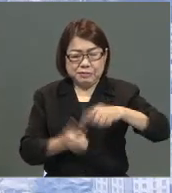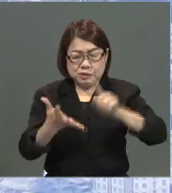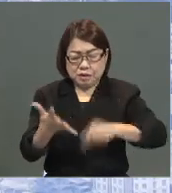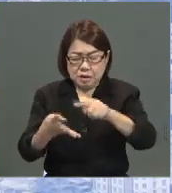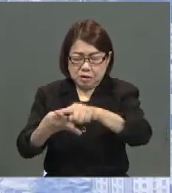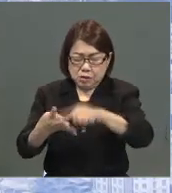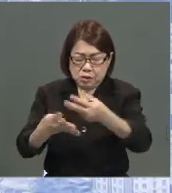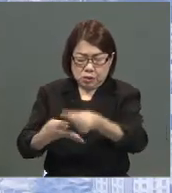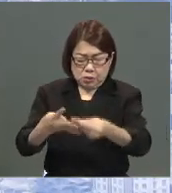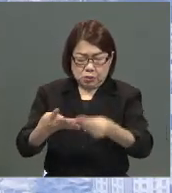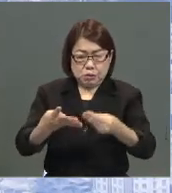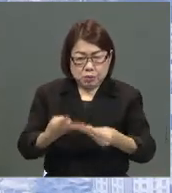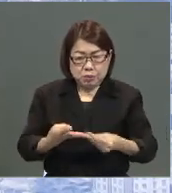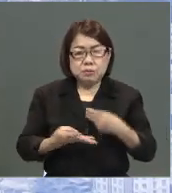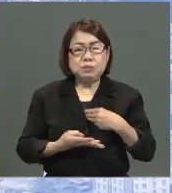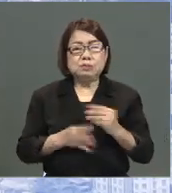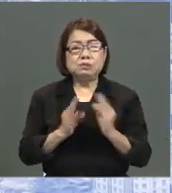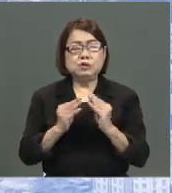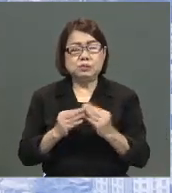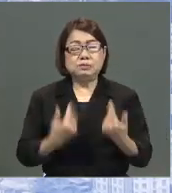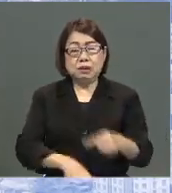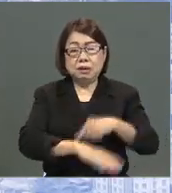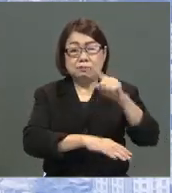นจนกระทั่งมาตรงนี้ของการประชุมที่เป็นของทีมโฆษกเนี่ยนะครับที่เรามาประมวลกัน4ประชุมแล้วบ่ายแล้วยังมีแถมเพิ่มเติมอีกเพราะฉะนั้นเป็นความหนักของทุกๆท่านไม่ใช่เพียงแค่งานที่ที่ที่ไฟใดฝ่ายหนึ่งจะประสบความสำเร็จเท่านั้นนะครับเป็นการร่วมมือกันทั้งหมดนะครับแล้วคุณหมอบุ๋มนะครับขออนุญาตเรียกเลยนามชื่อเล่นนะครับก็จะได้มาเป็นส่วนหนึ่งของทีมของพวกเราแล้วก็นำเสนอสิ่งที่ดีไปถึงประชาชนเนอะแต่ที่สำคัญที่สุดครับไม่ได้อยู่ที่พวกเราตรงนี้อยู่ที่พี่น้องประชาชนทุกๆท่านที่จะรับฟังข้อมูลข่าวสาร